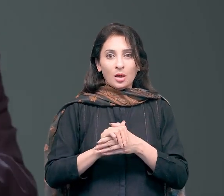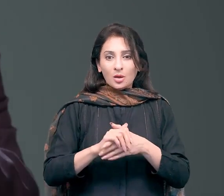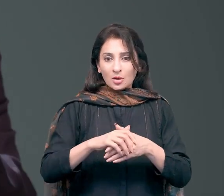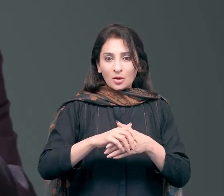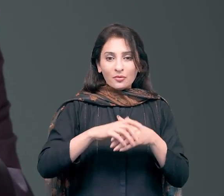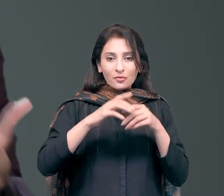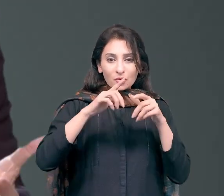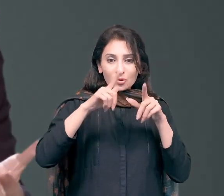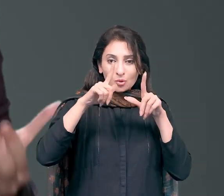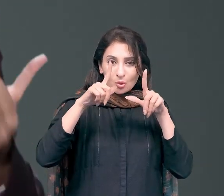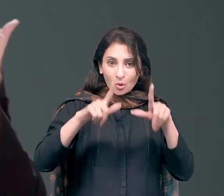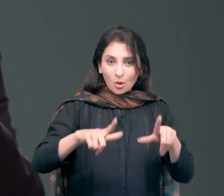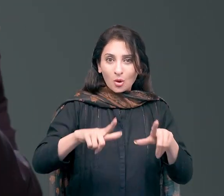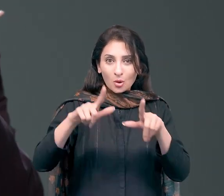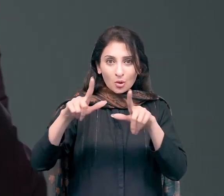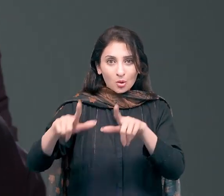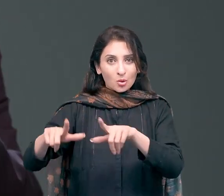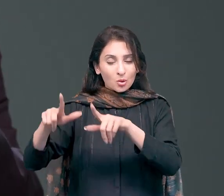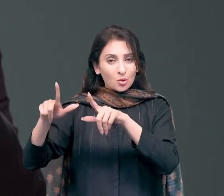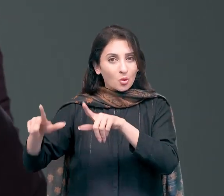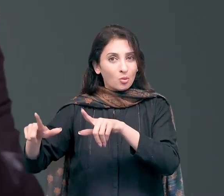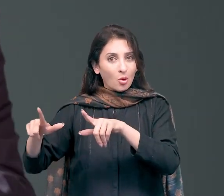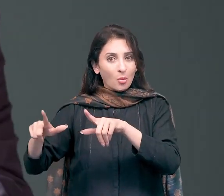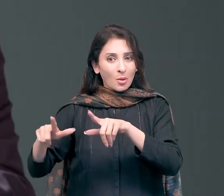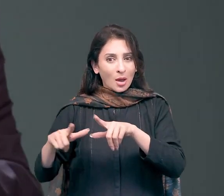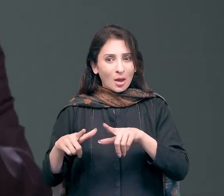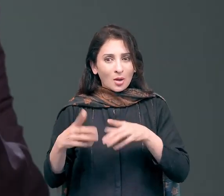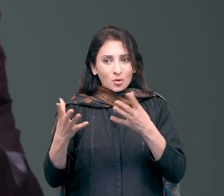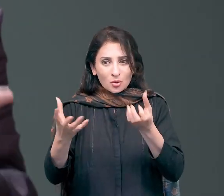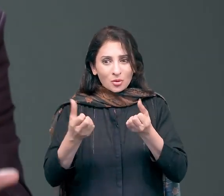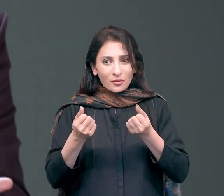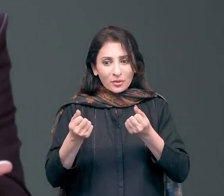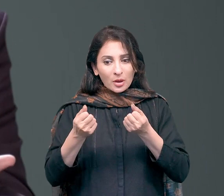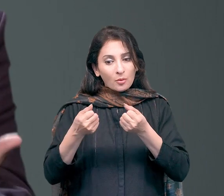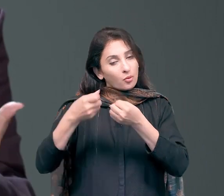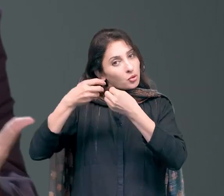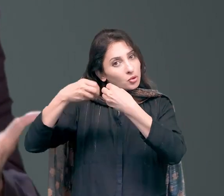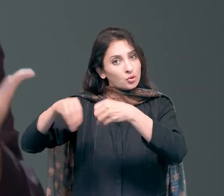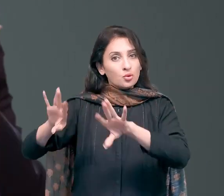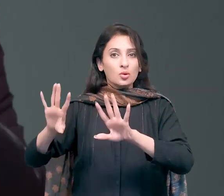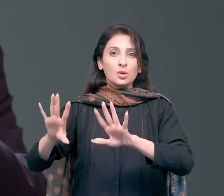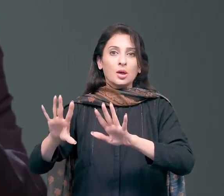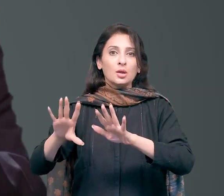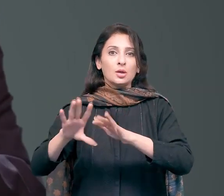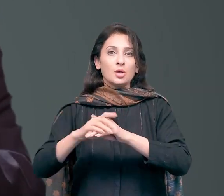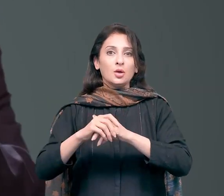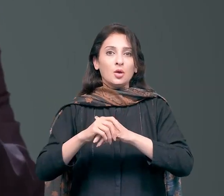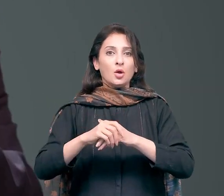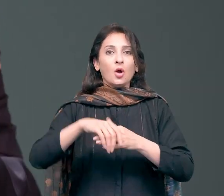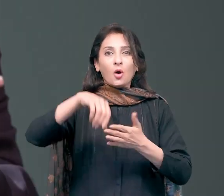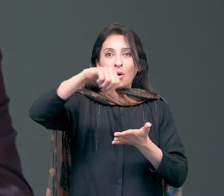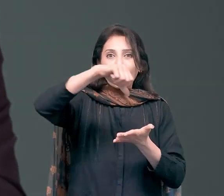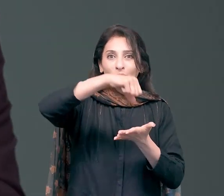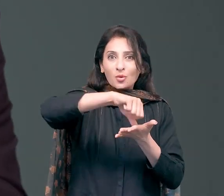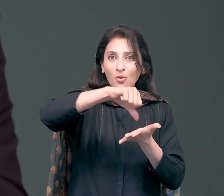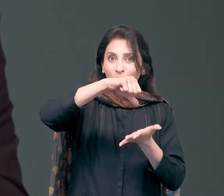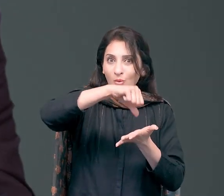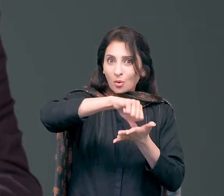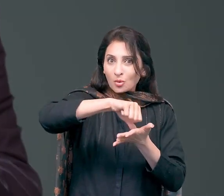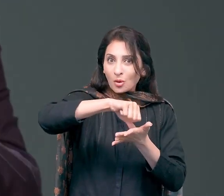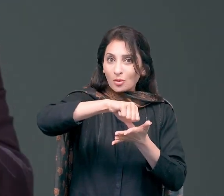ہوئے۔ دوسرے یہ کہ جو برطانوی حکومت تھی وہ کسی طرح بھی بلیک میل ہونے کے لیے تیار نہیں